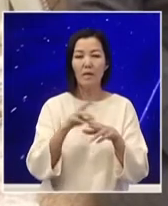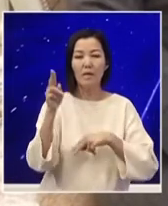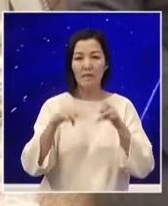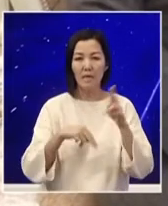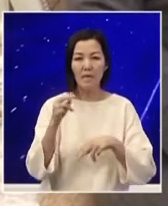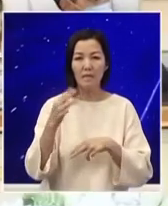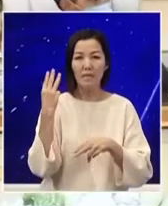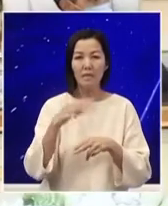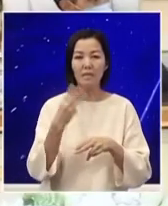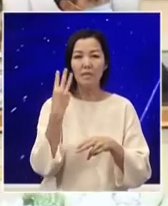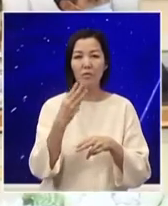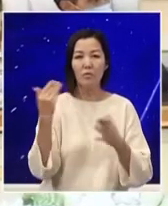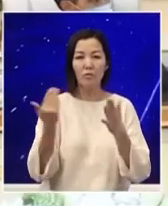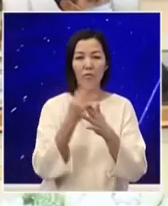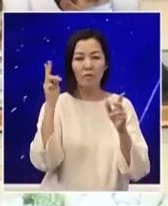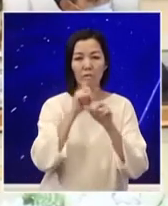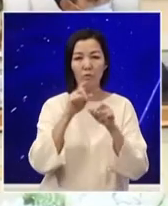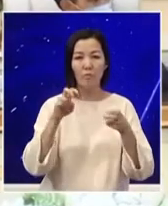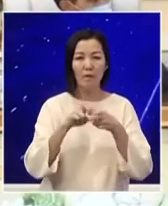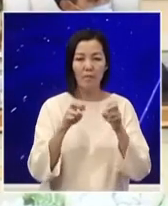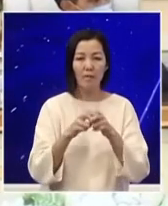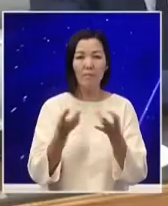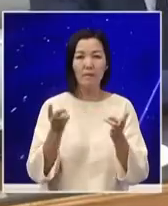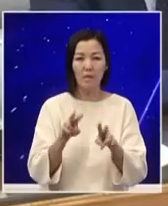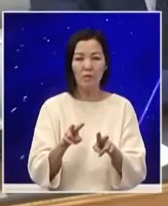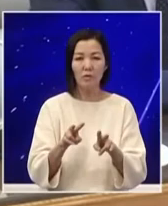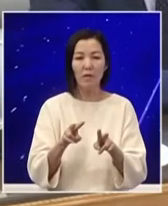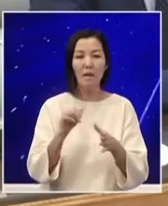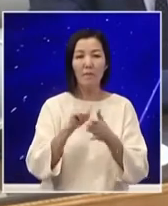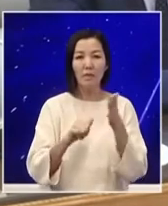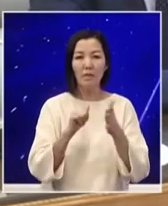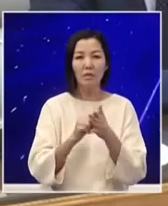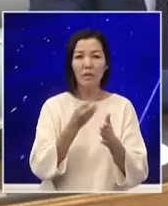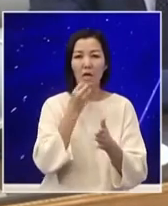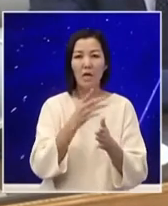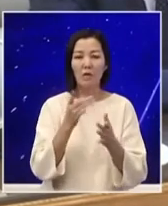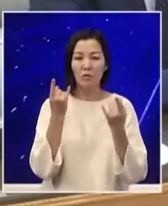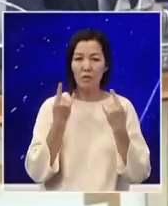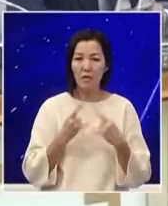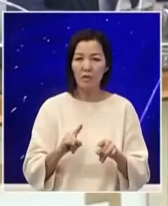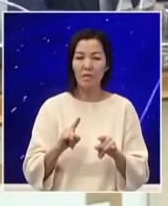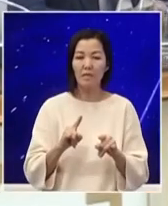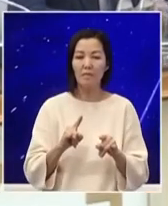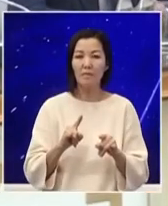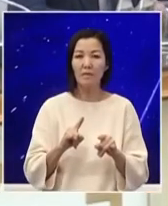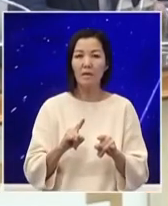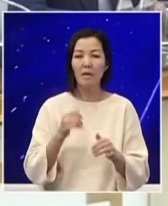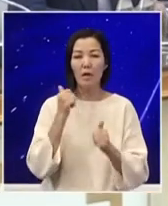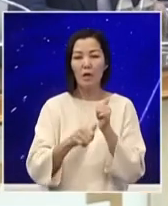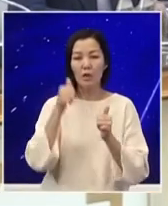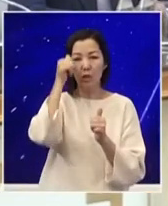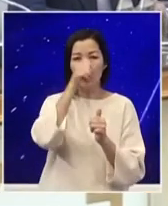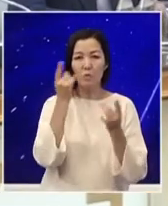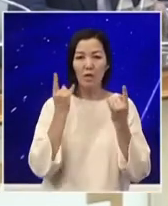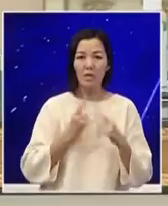строительство 33 новых школ, но проблема все еще остается. Причина тому – хороший демографический показатель. Ежегодно в Алматинской